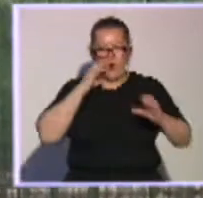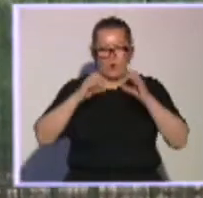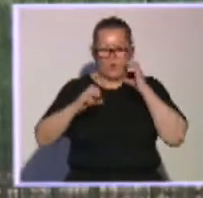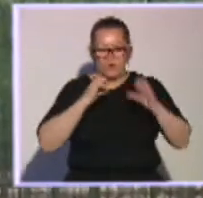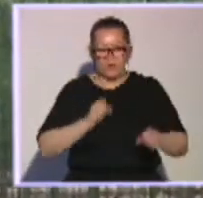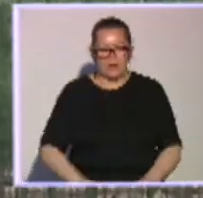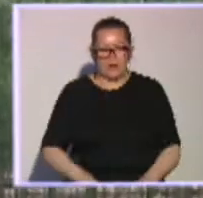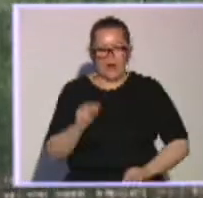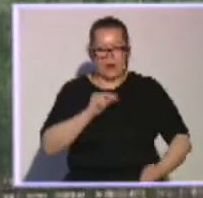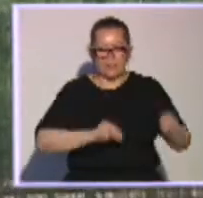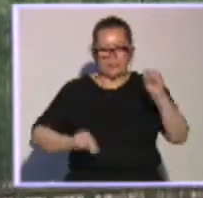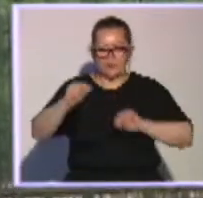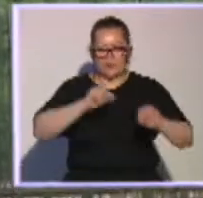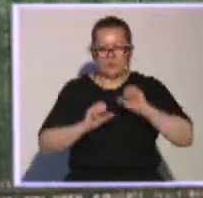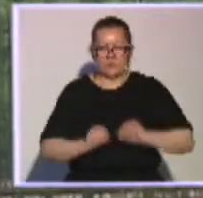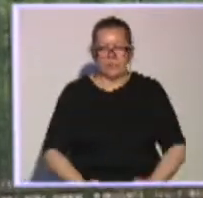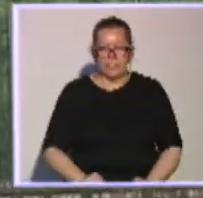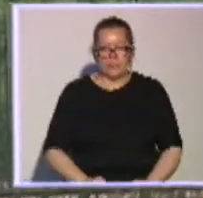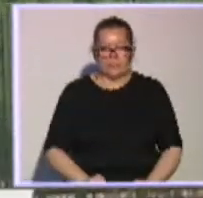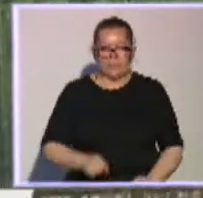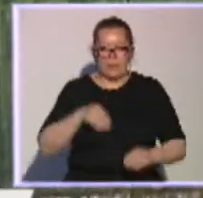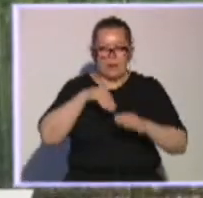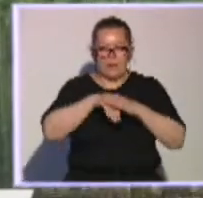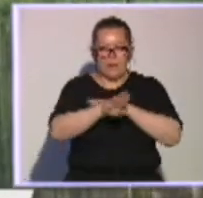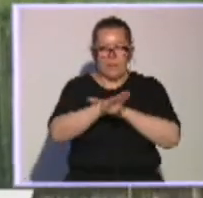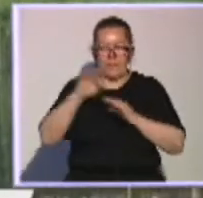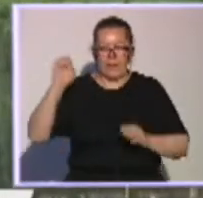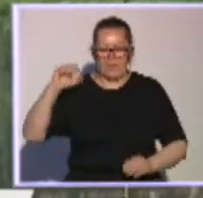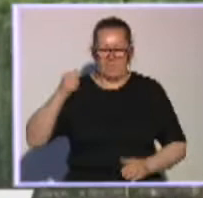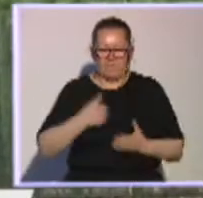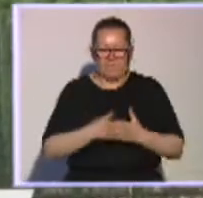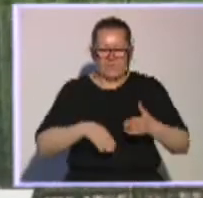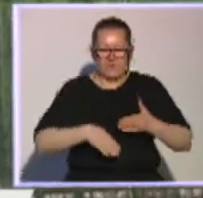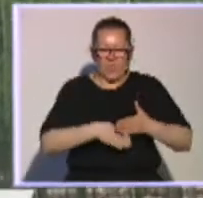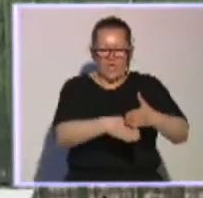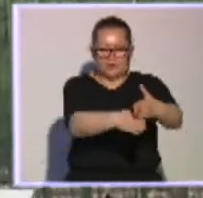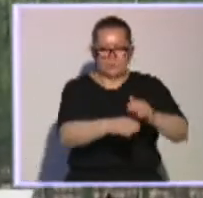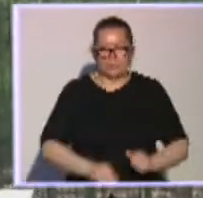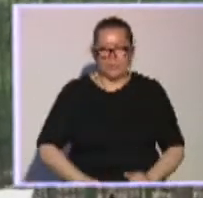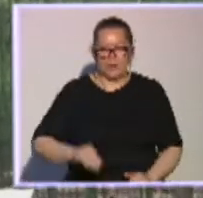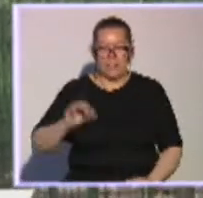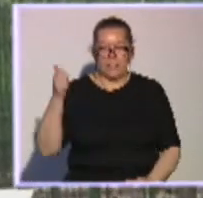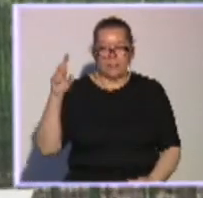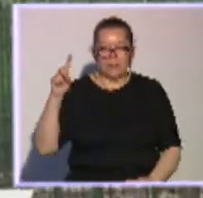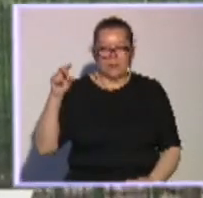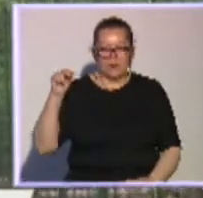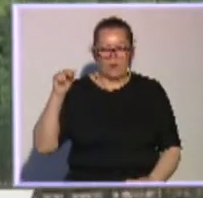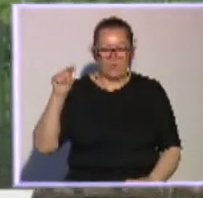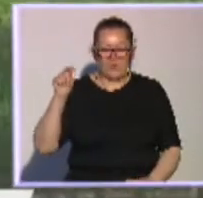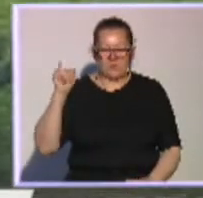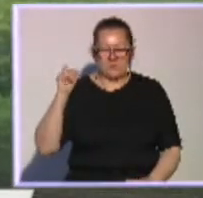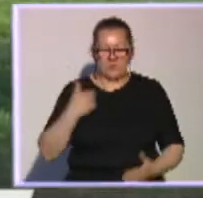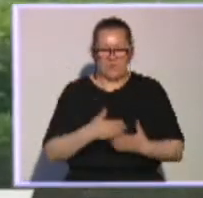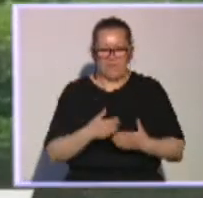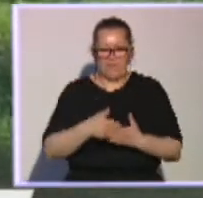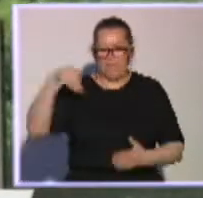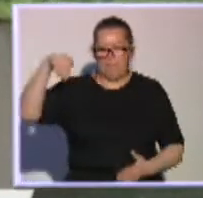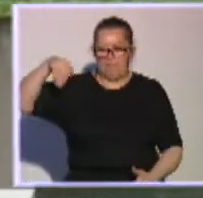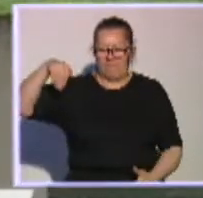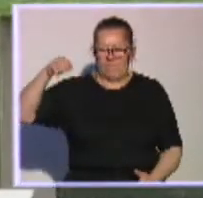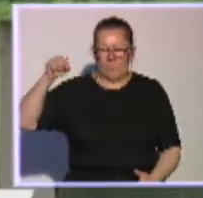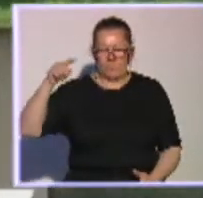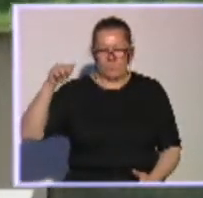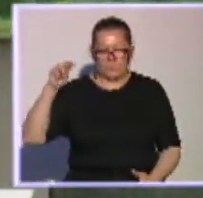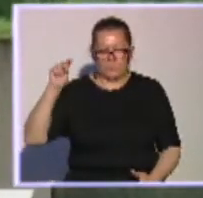animalelor, au primit adrese pe e-mail prin care le-am solicitat sprijinul să ne ajute cu adopțiile, pentru că în municipiul Motru